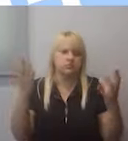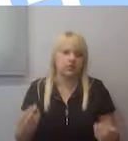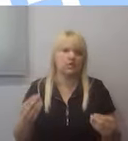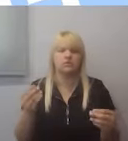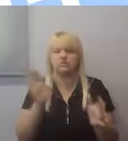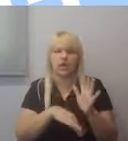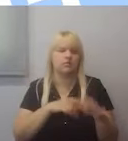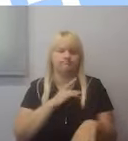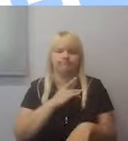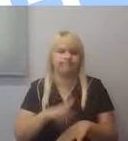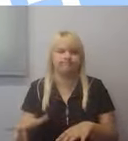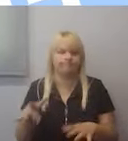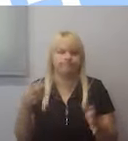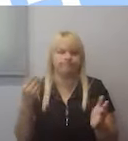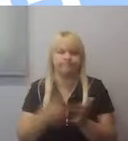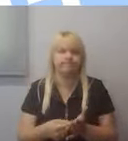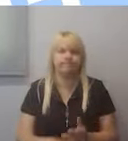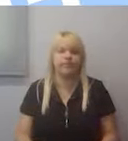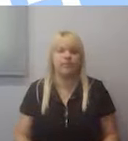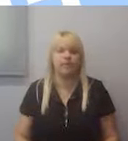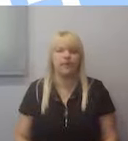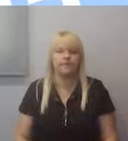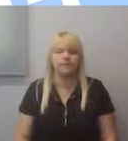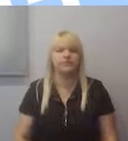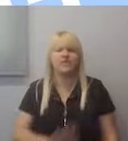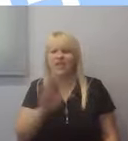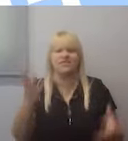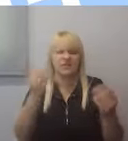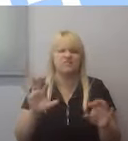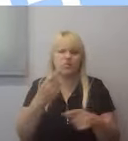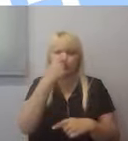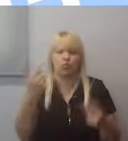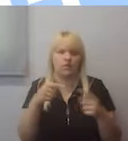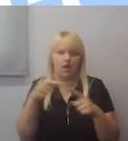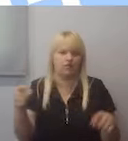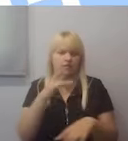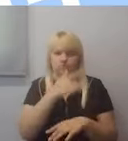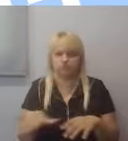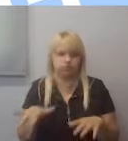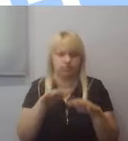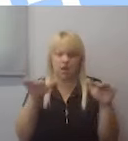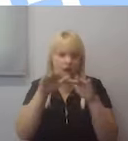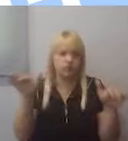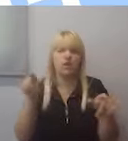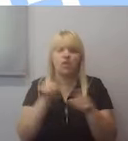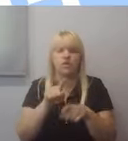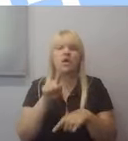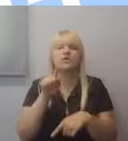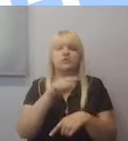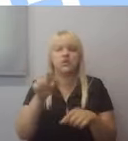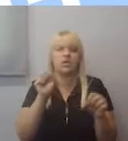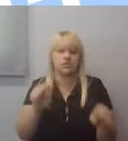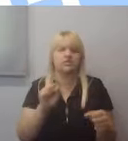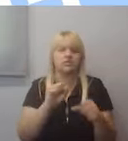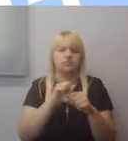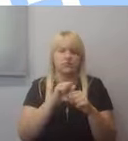vienkārši ne dienās stundās ja tiek izpirkti tukši plaukti ja un un te mums ir tiem aizsardzības mehānismiem jābūt